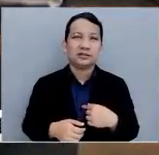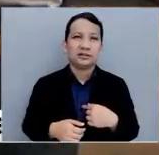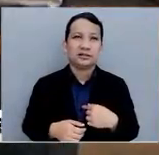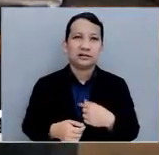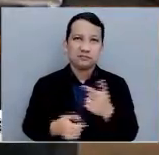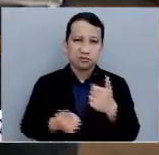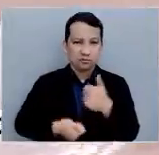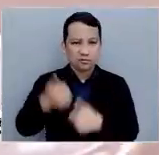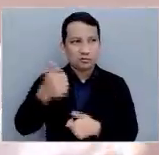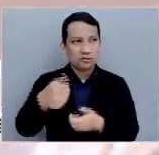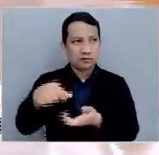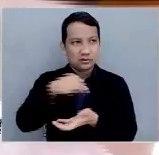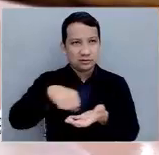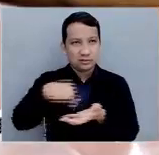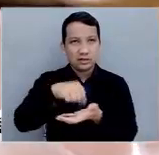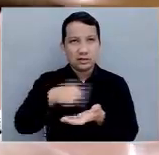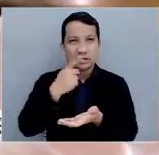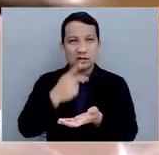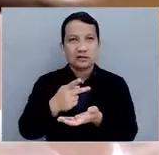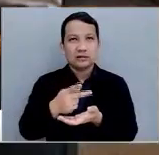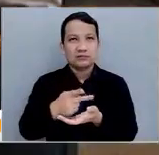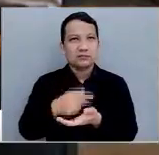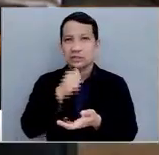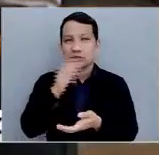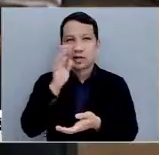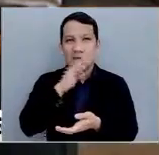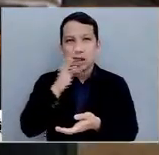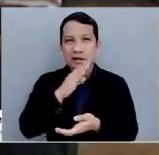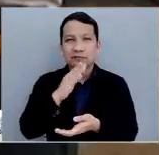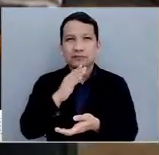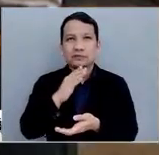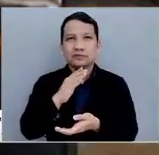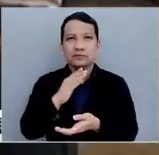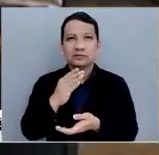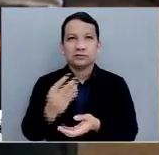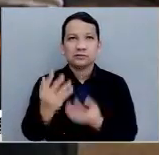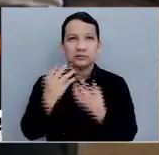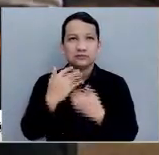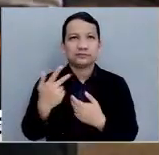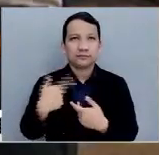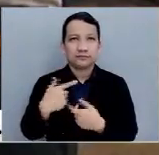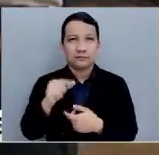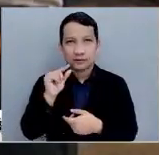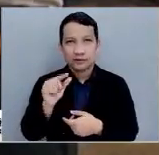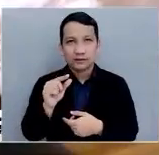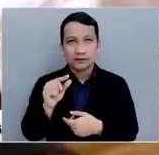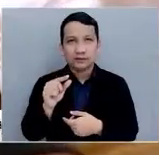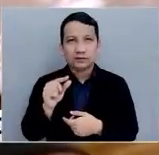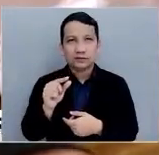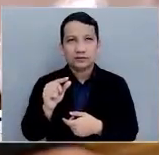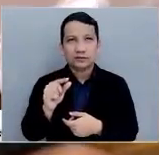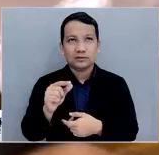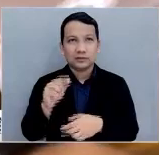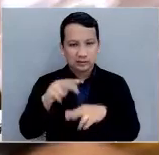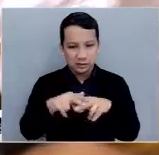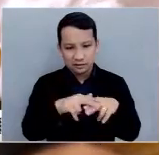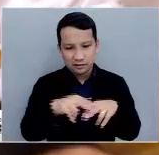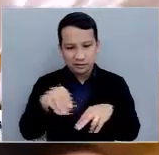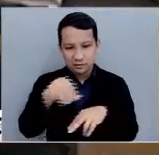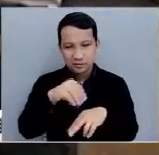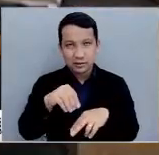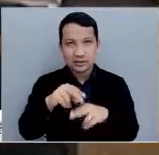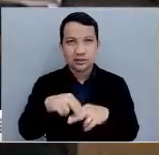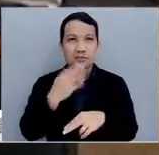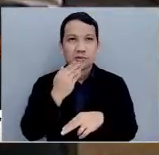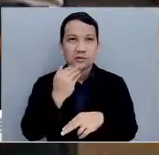Panalo nga yung sauce nyo, ah. Hindi siya sobrang anghang, pero may sipa pa rin ng anghang. Pero meron siyang tamang alat, saka tamang